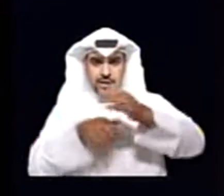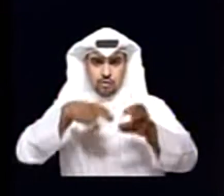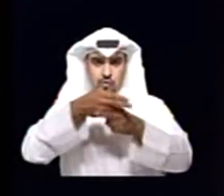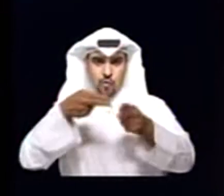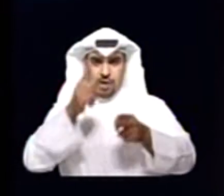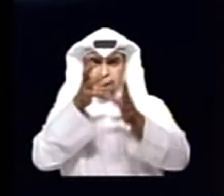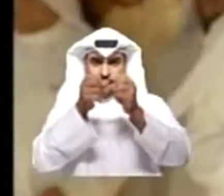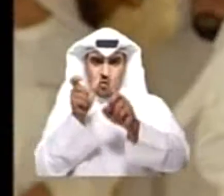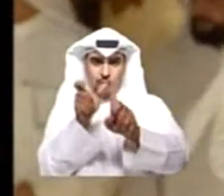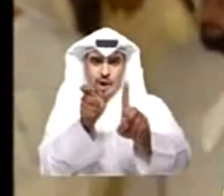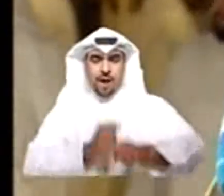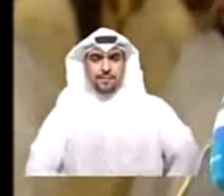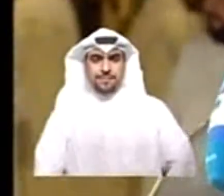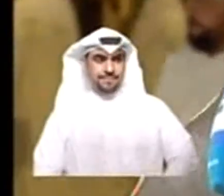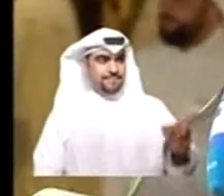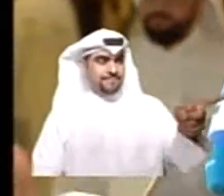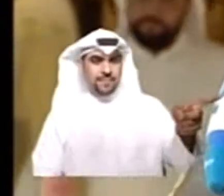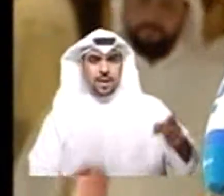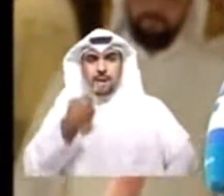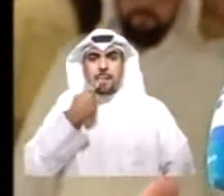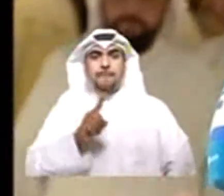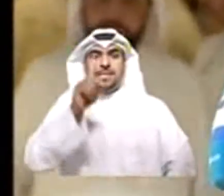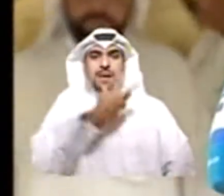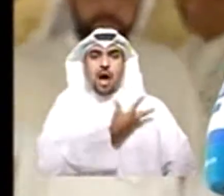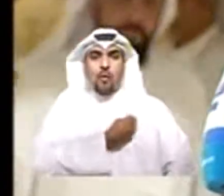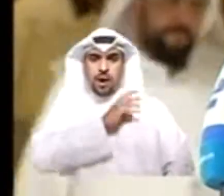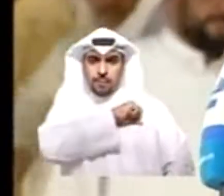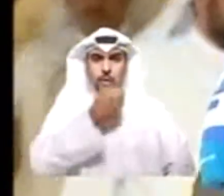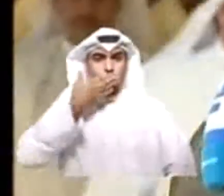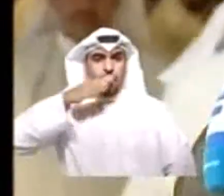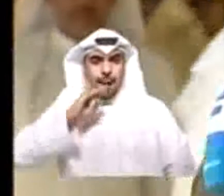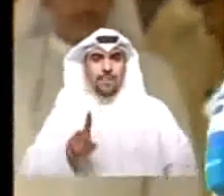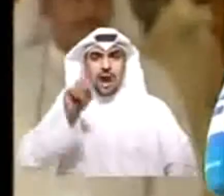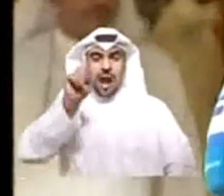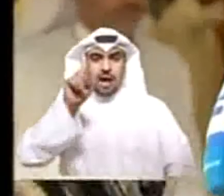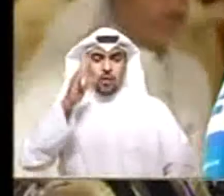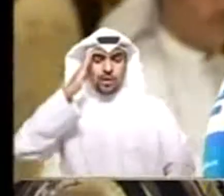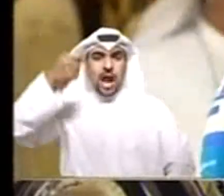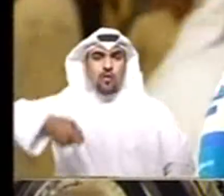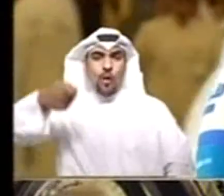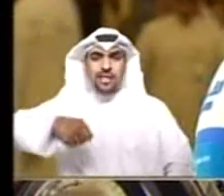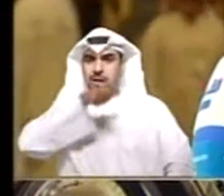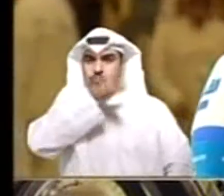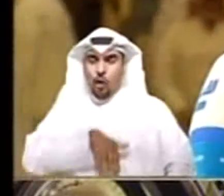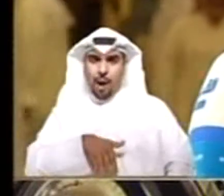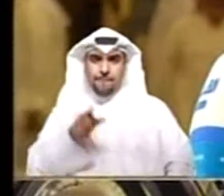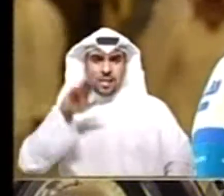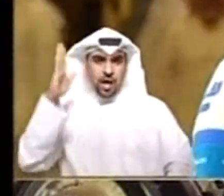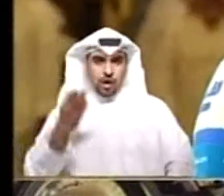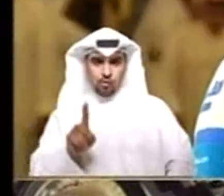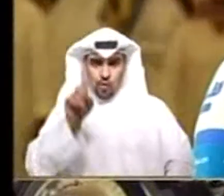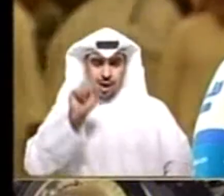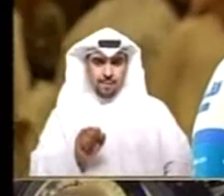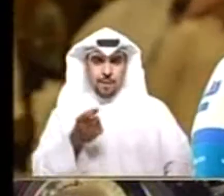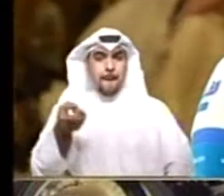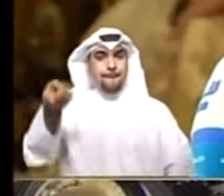ورعاه. بسم الله والحمد لله والصلاة والسلام على رسول الله. سنتشرف إن شاء الله غدا بحضور